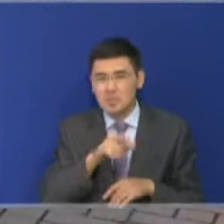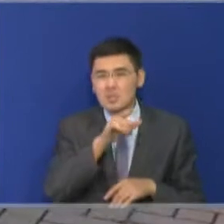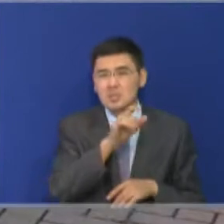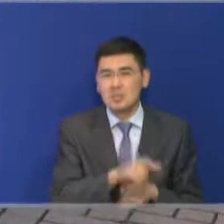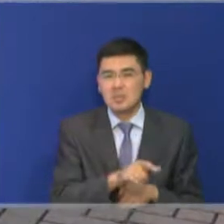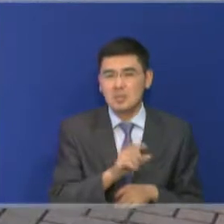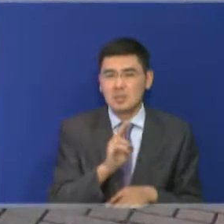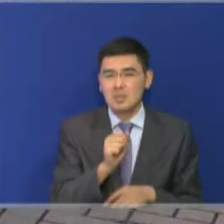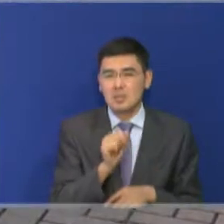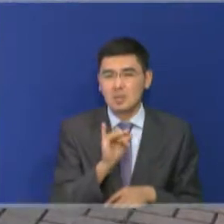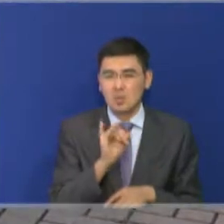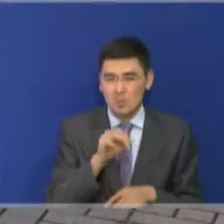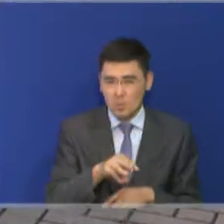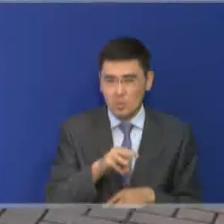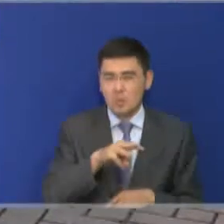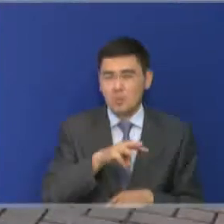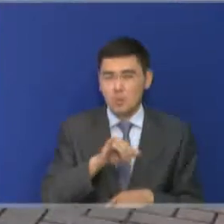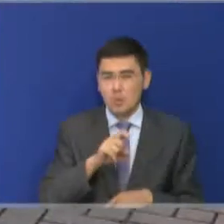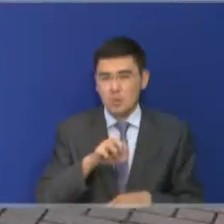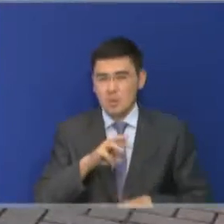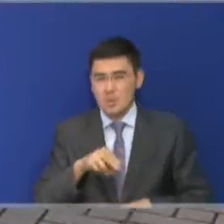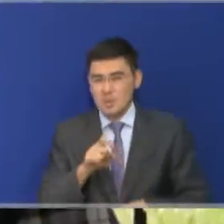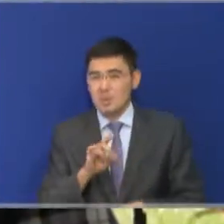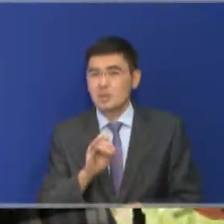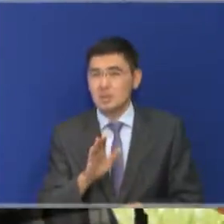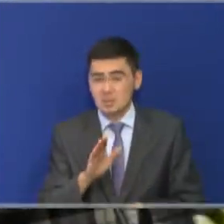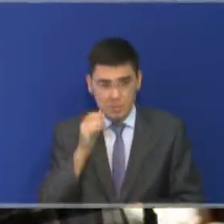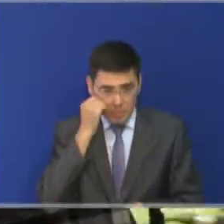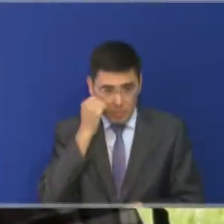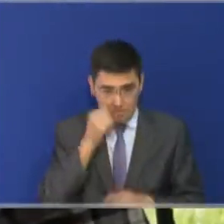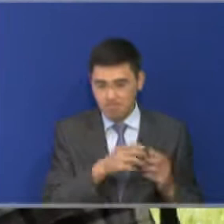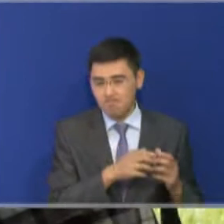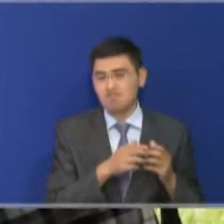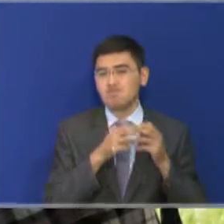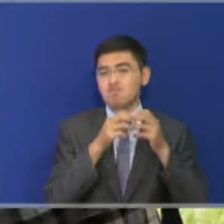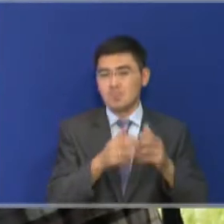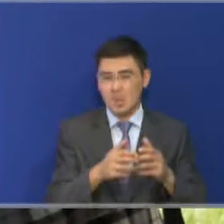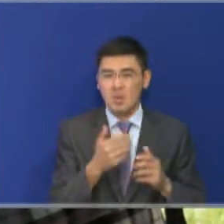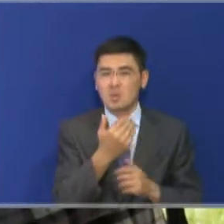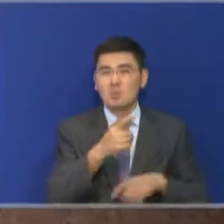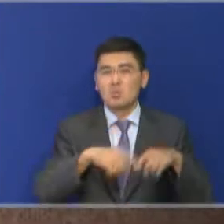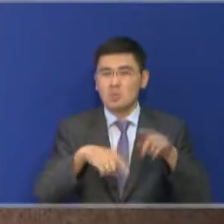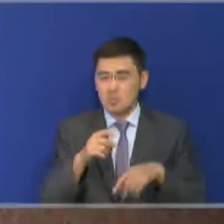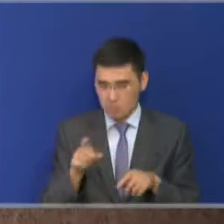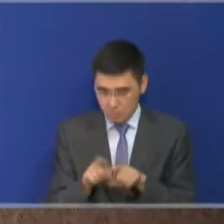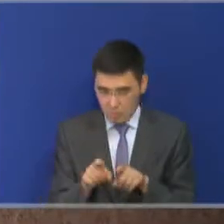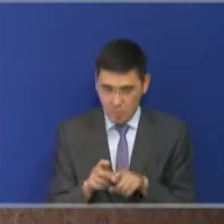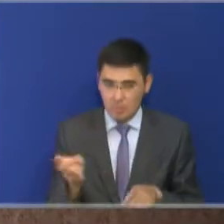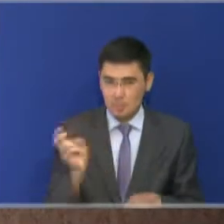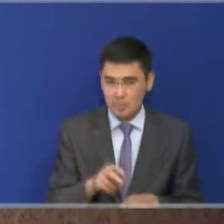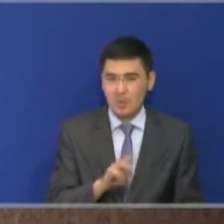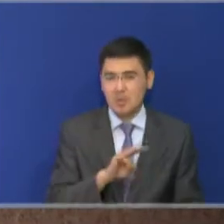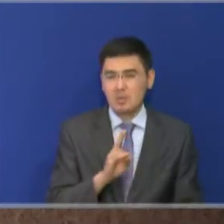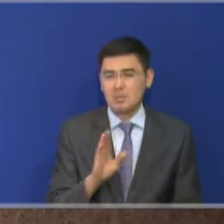Қайым Мұхамедханов ескерткішінің маңында жалғасты. Оған ғалымның ұрпақтары да қатысты. Қайым Мұхамедханов НКВД түрмесінде